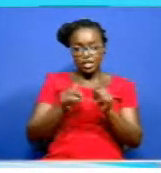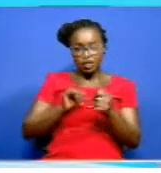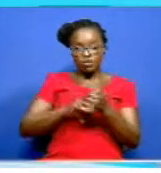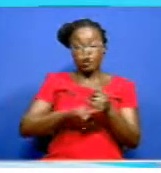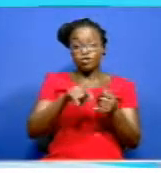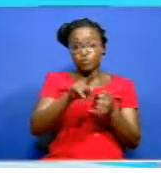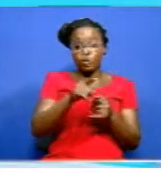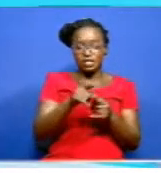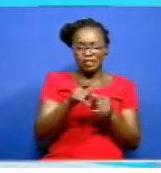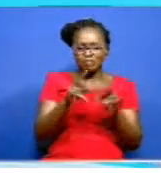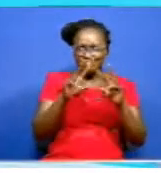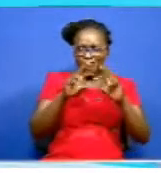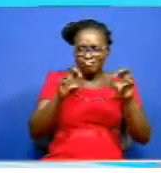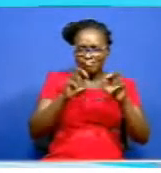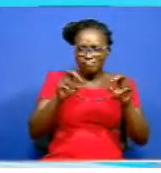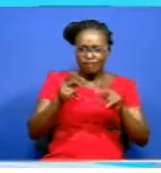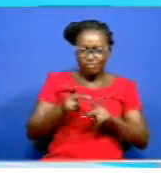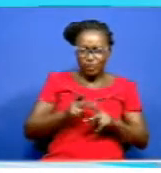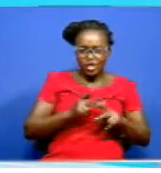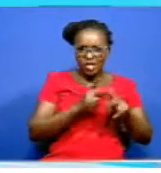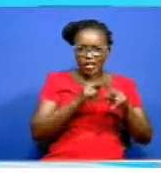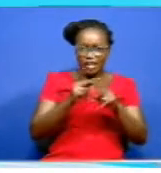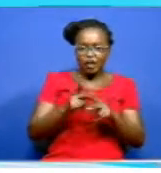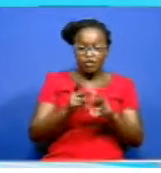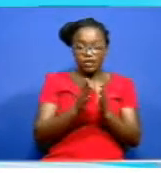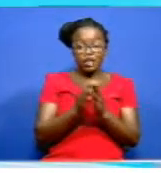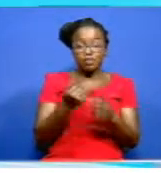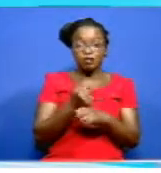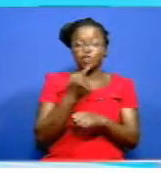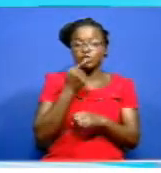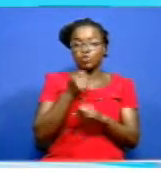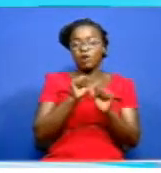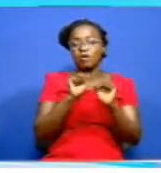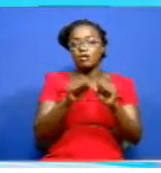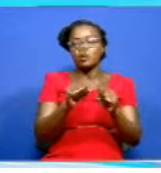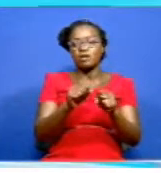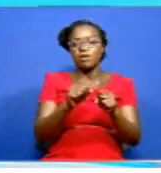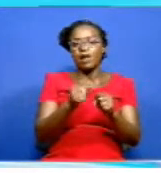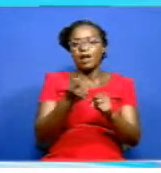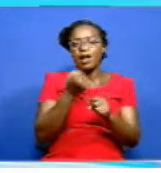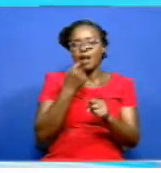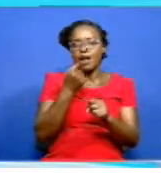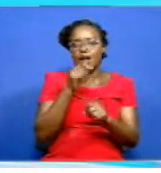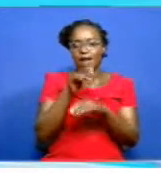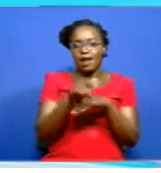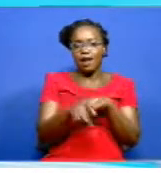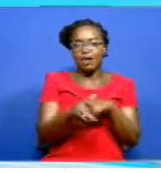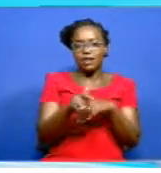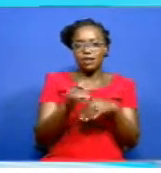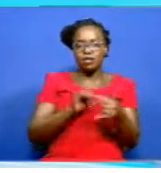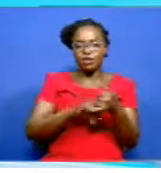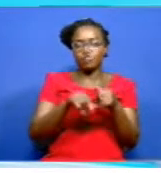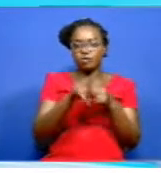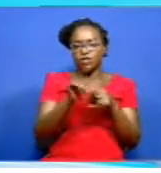kuangalia kwa kina na uweze kuhakikisha kwamba unaweza kupata tiba ya mapema kwa mkeo. Nirudi